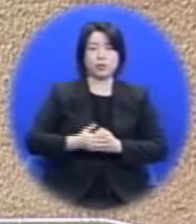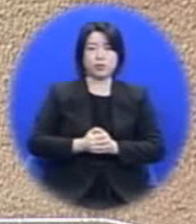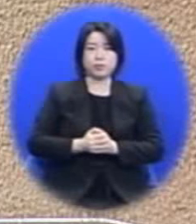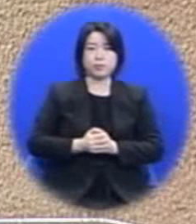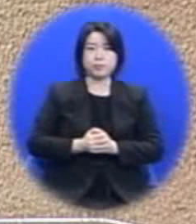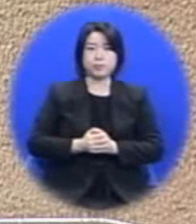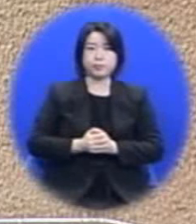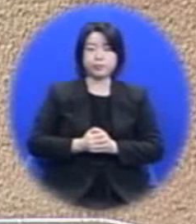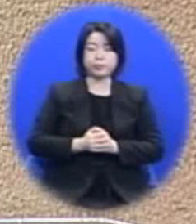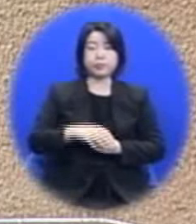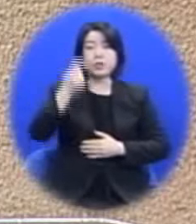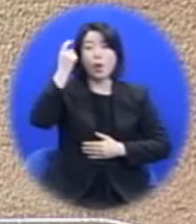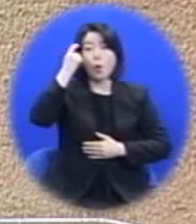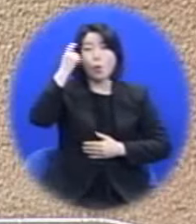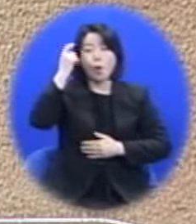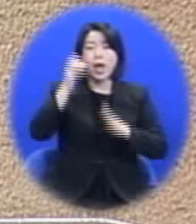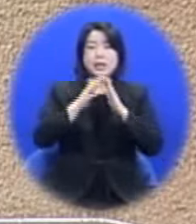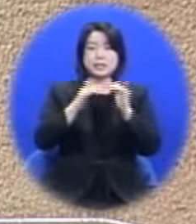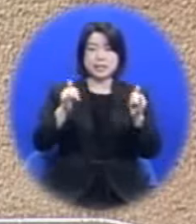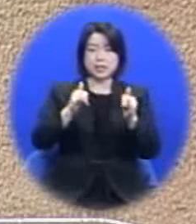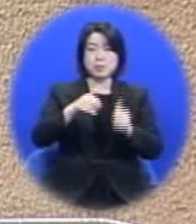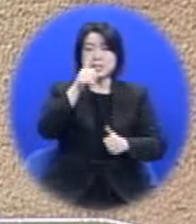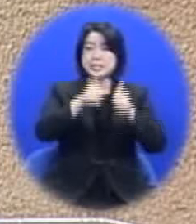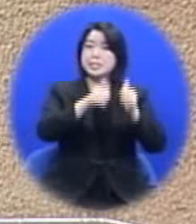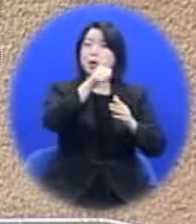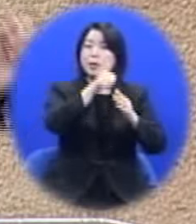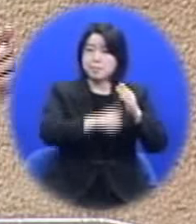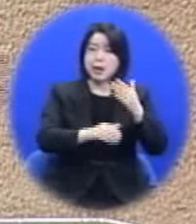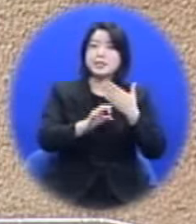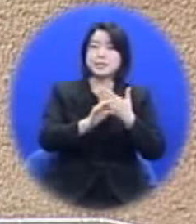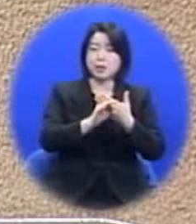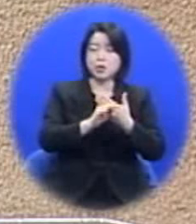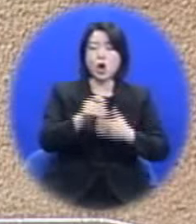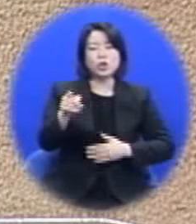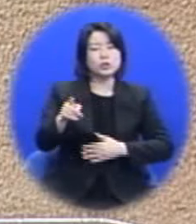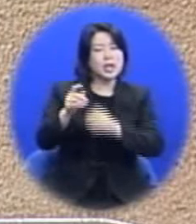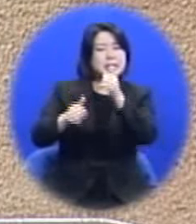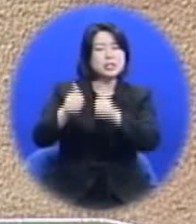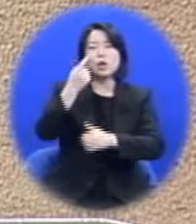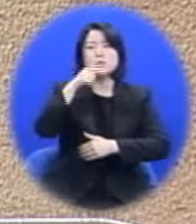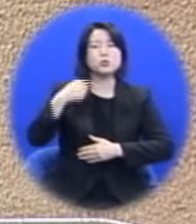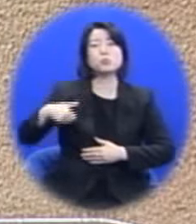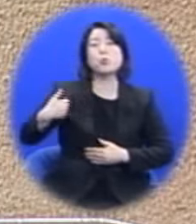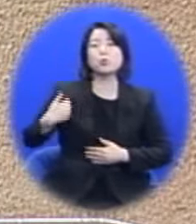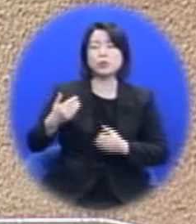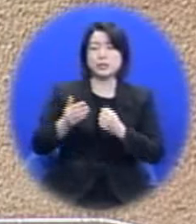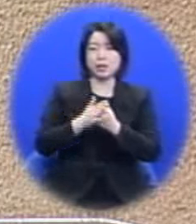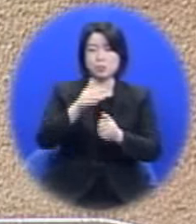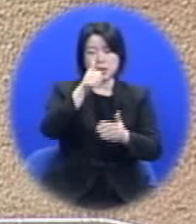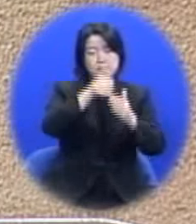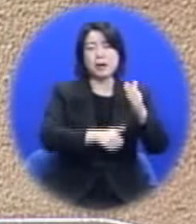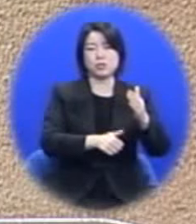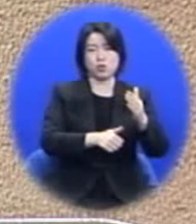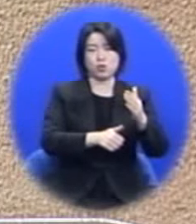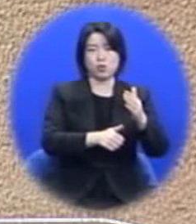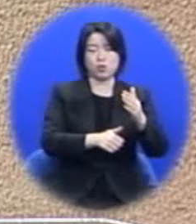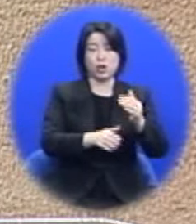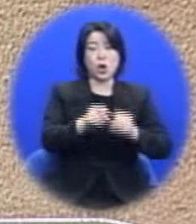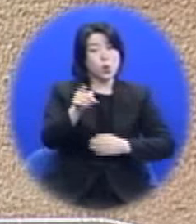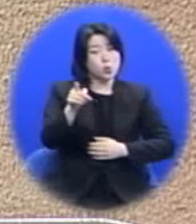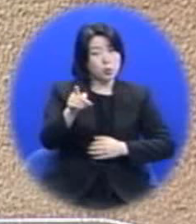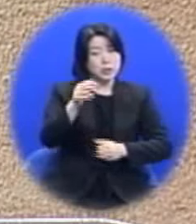깨달아져요. 왜 사람들이 시험에 드느냐 하면 시험인 줄 몰라서 시험에 드는 겁니다. 시험인 줄 알게